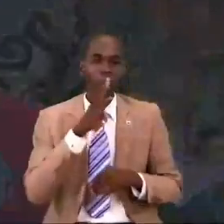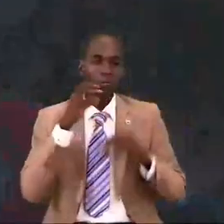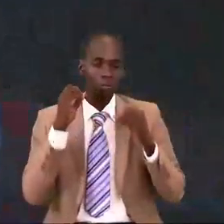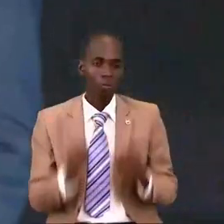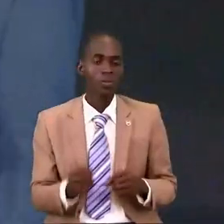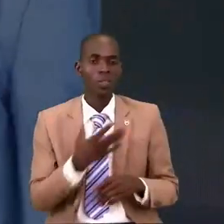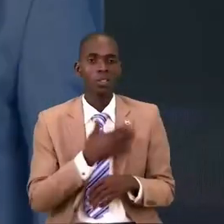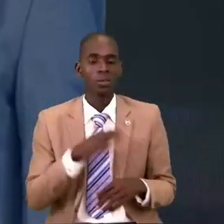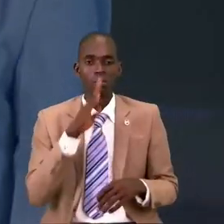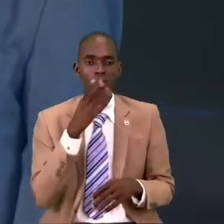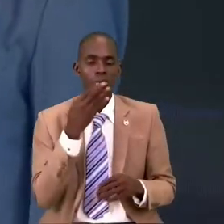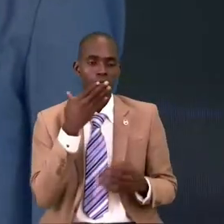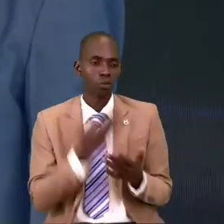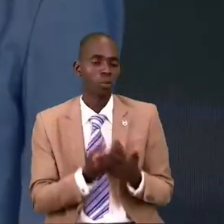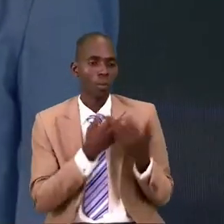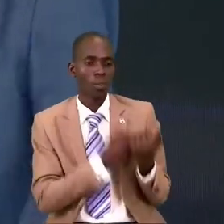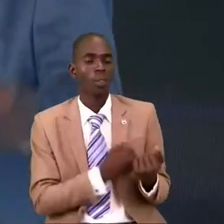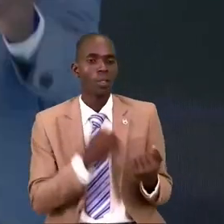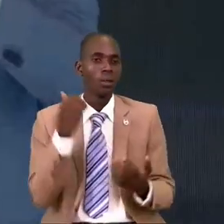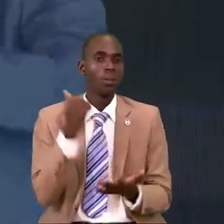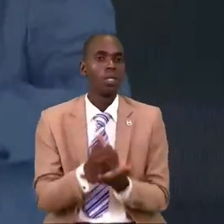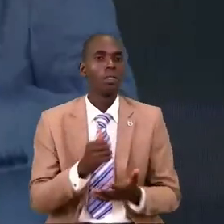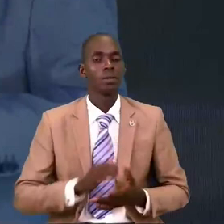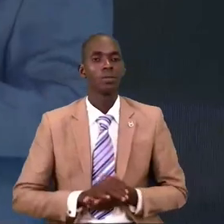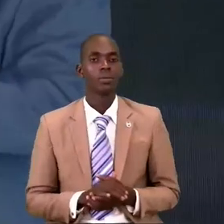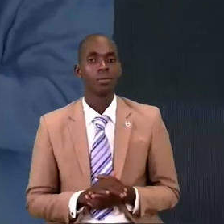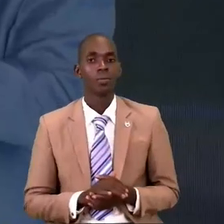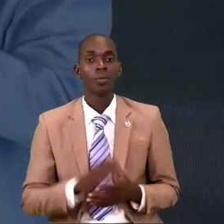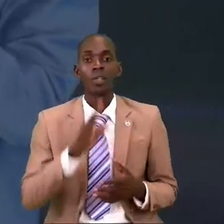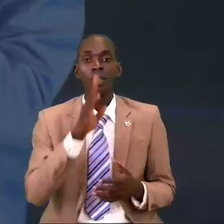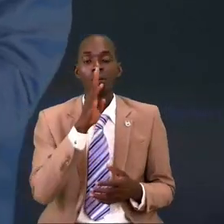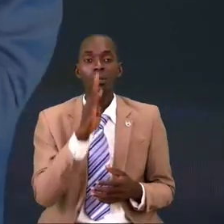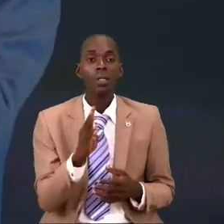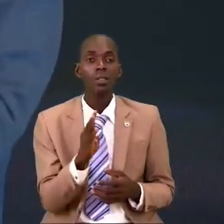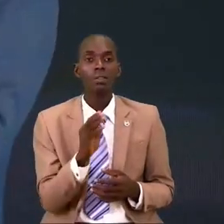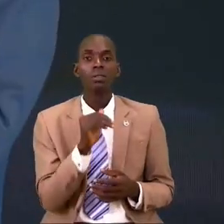Ne t'effraie point. Tu es sur le champ de bataille. Et